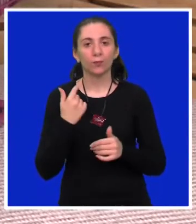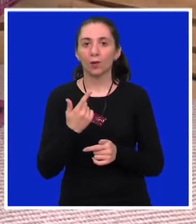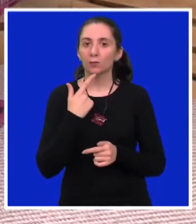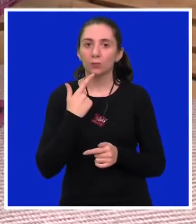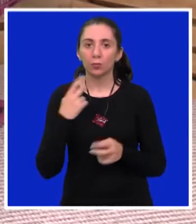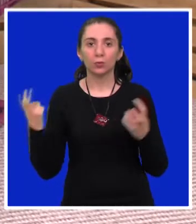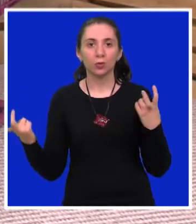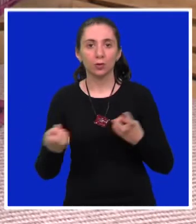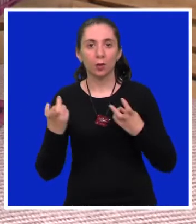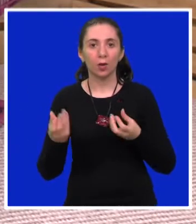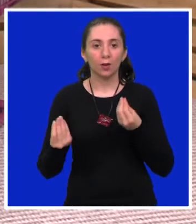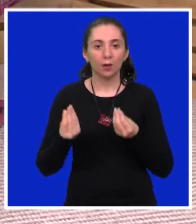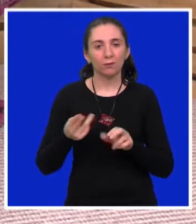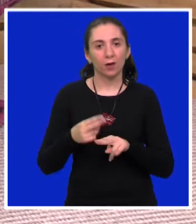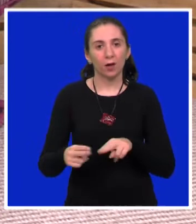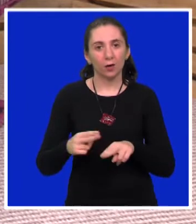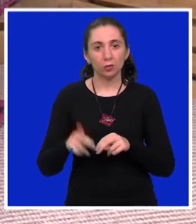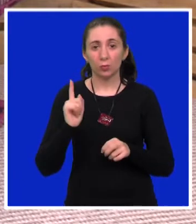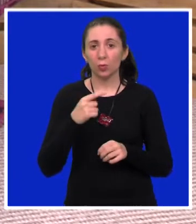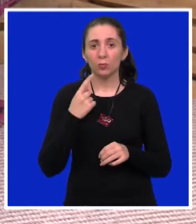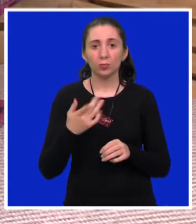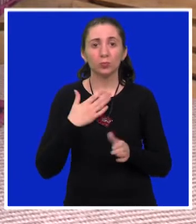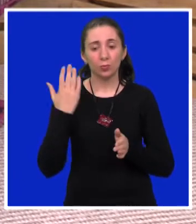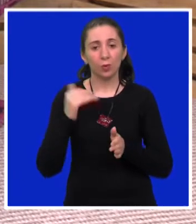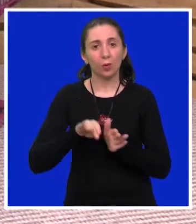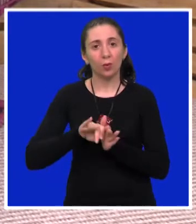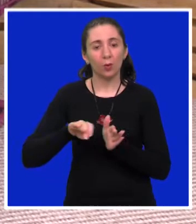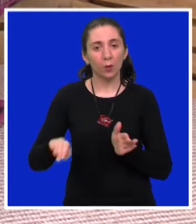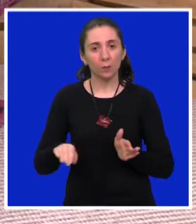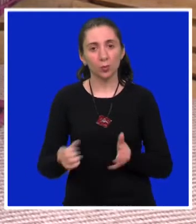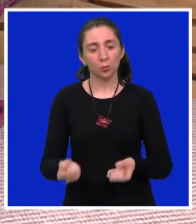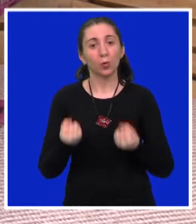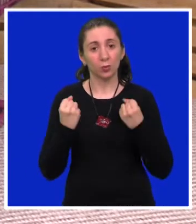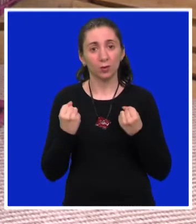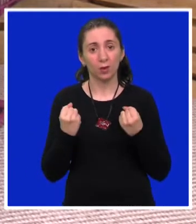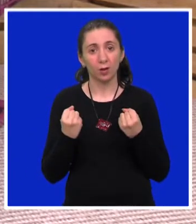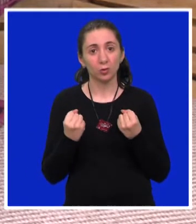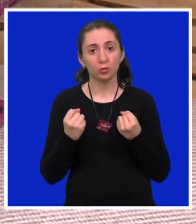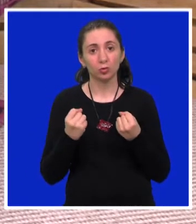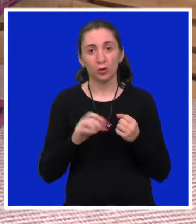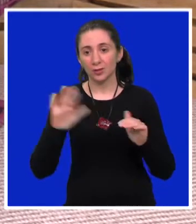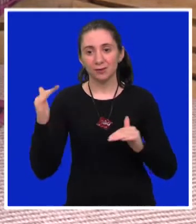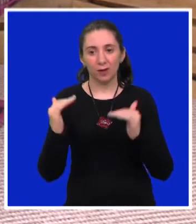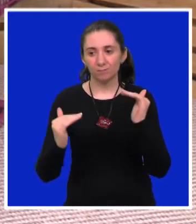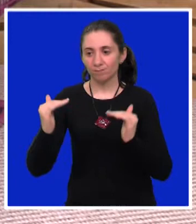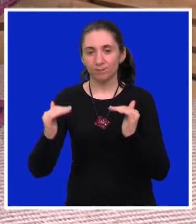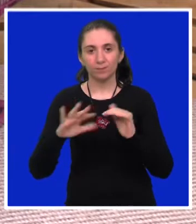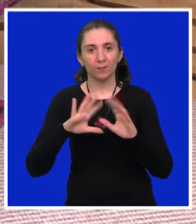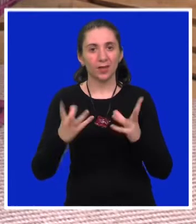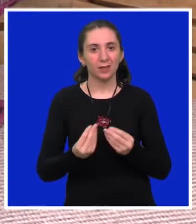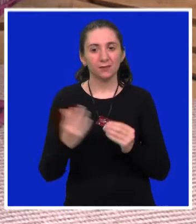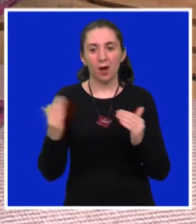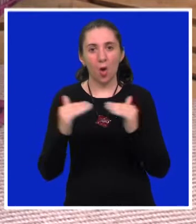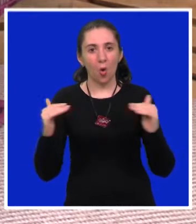pokušali tražiti zaista neka adekvatna rješenja i moram reći da je bilo posebno teško ovoga uskladiti